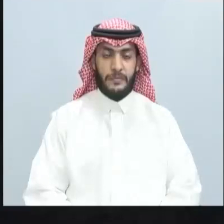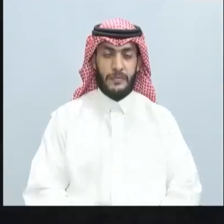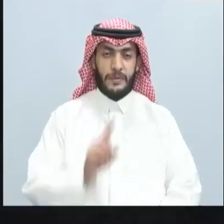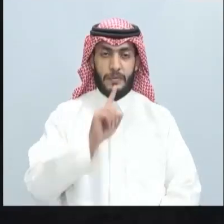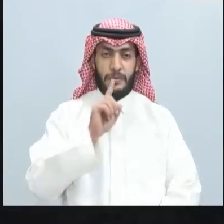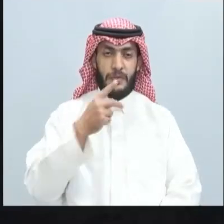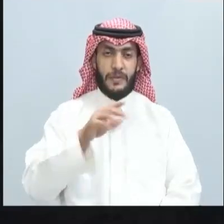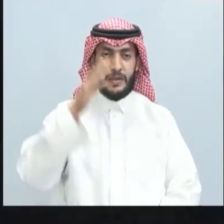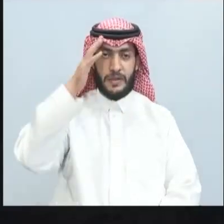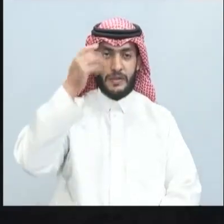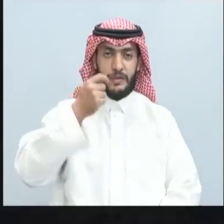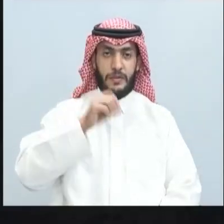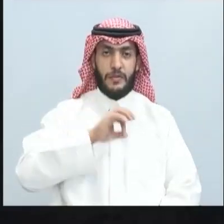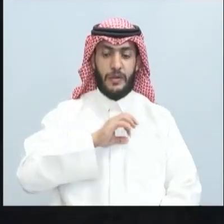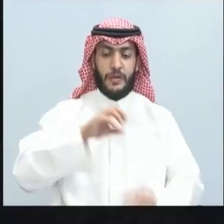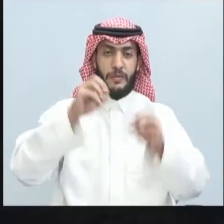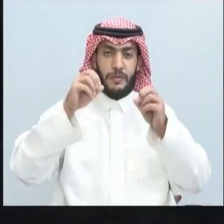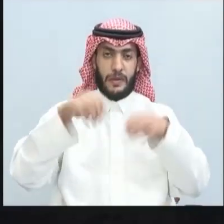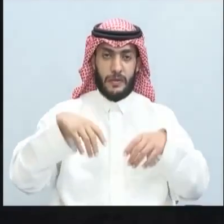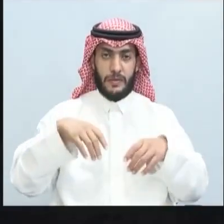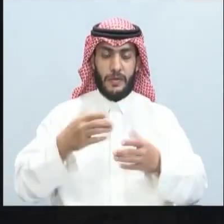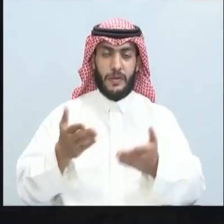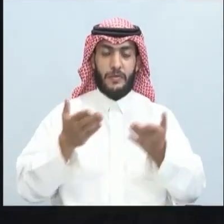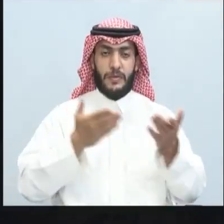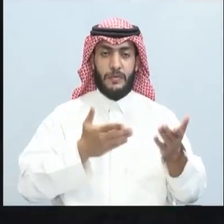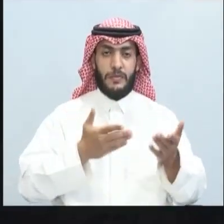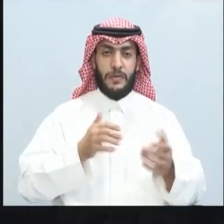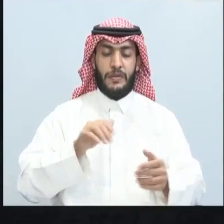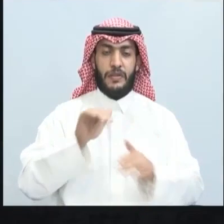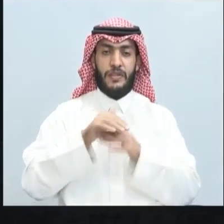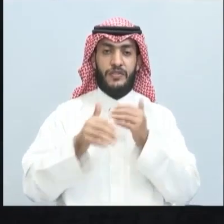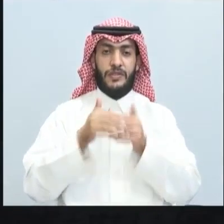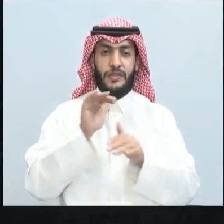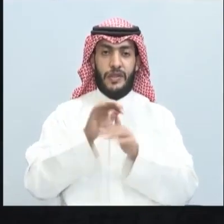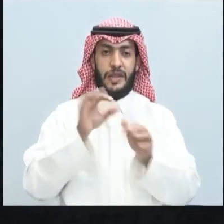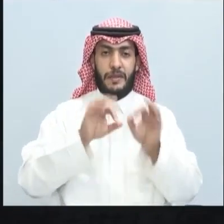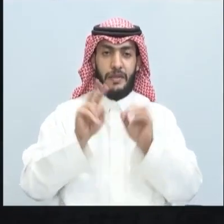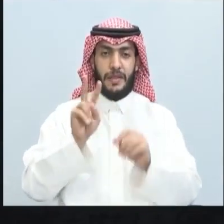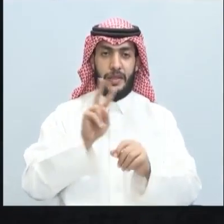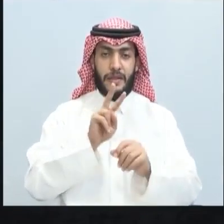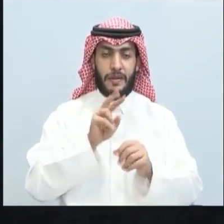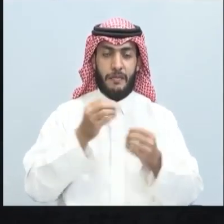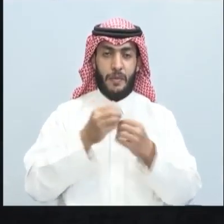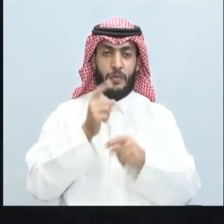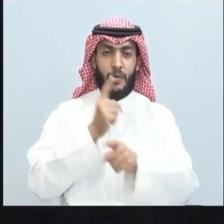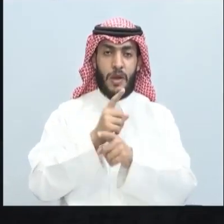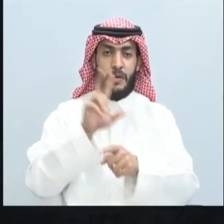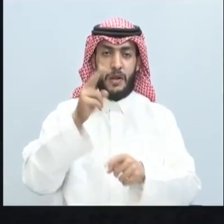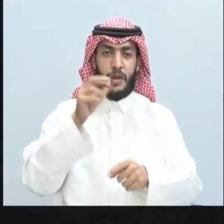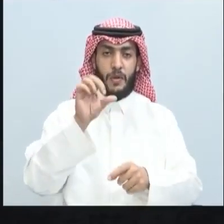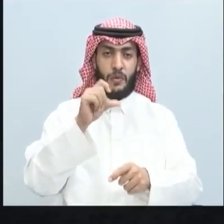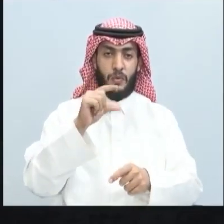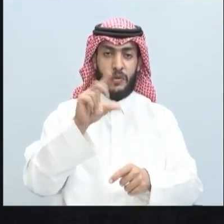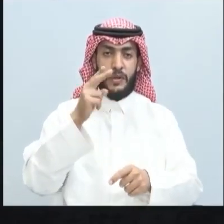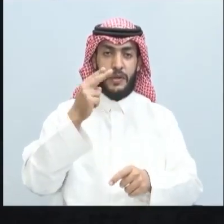بسم الله الرحمن الرحيم السلام عليكم ورحمه الله وبركاته اهلا وسهلا بكم في درس جديد من دروس كيمياء 2 ا معكم معلمتكم العنود